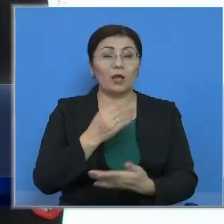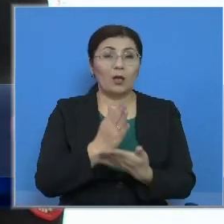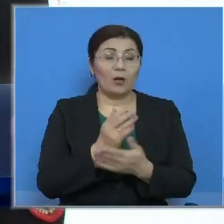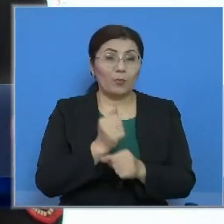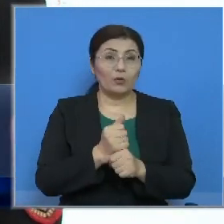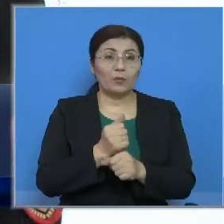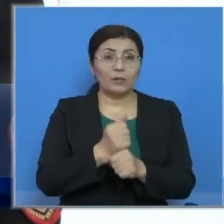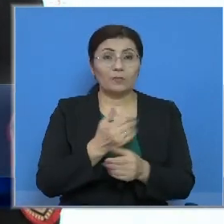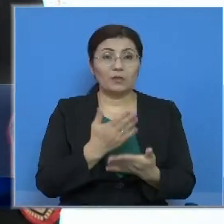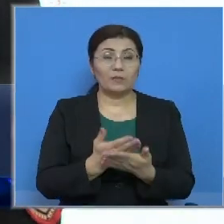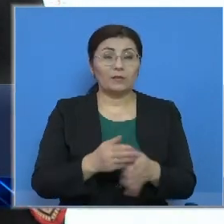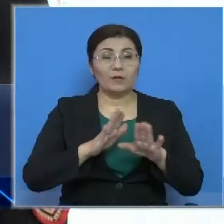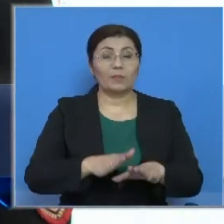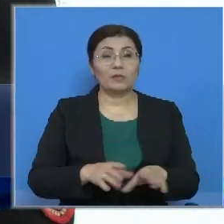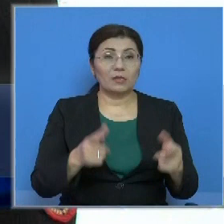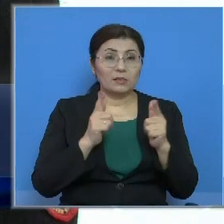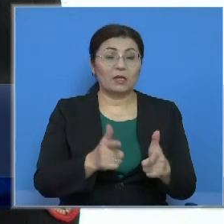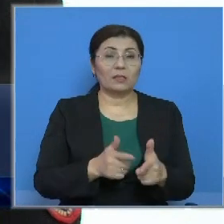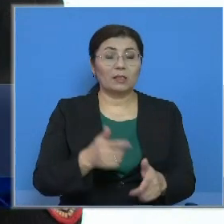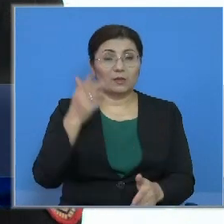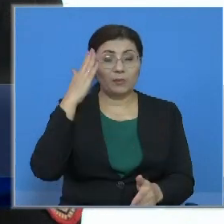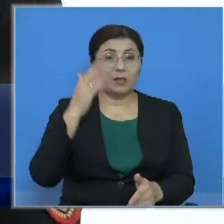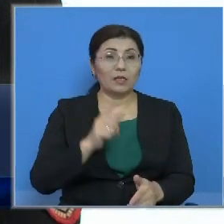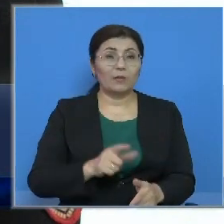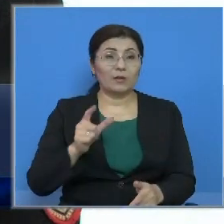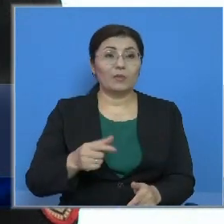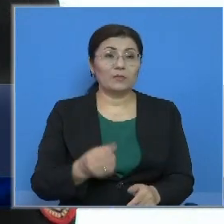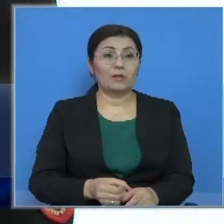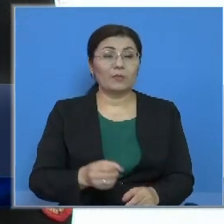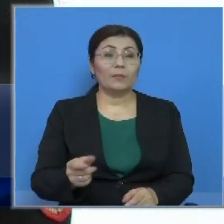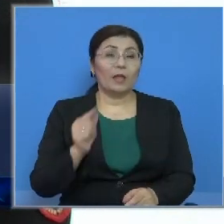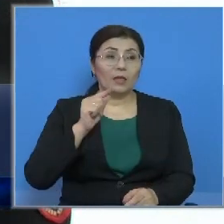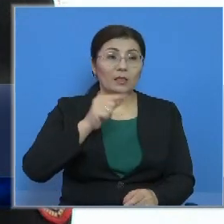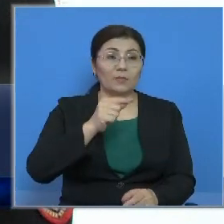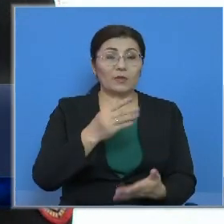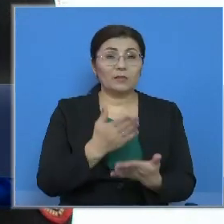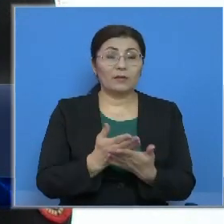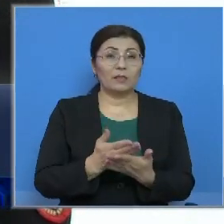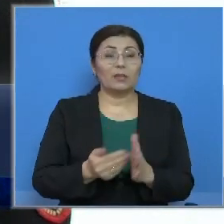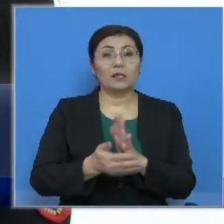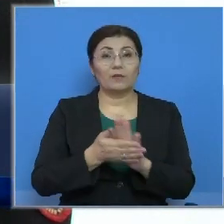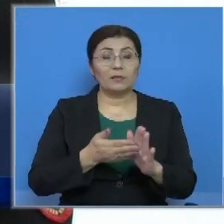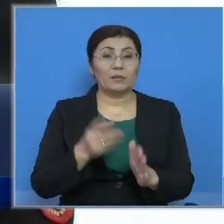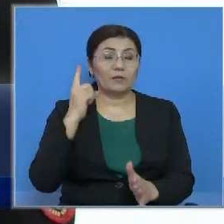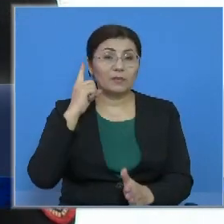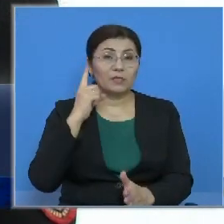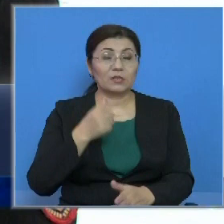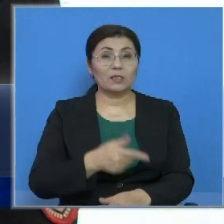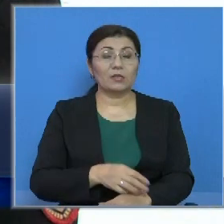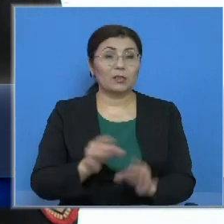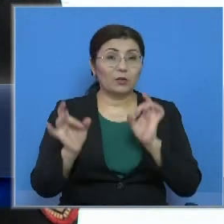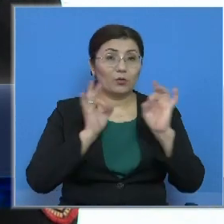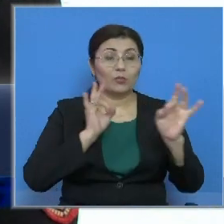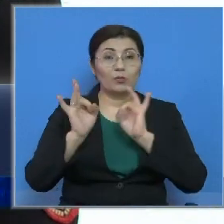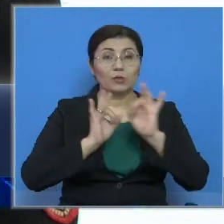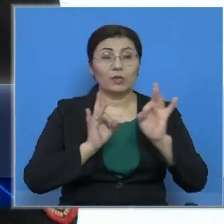местах согласно мнению граждан. Использование простое, подходите, нажимаете кнопку вызова, все, вы слышите гудки, то есть значит